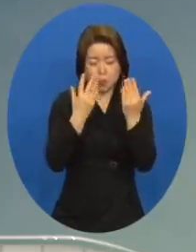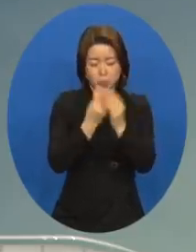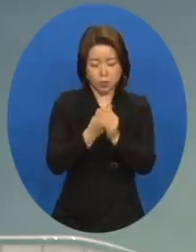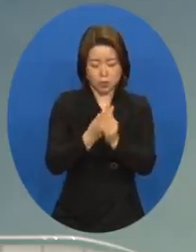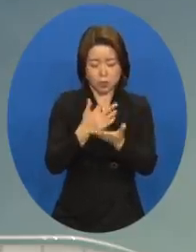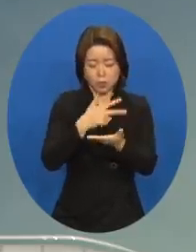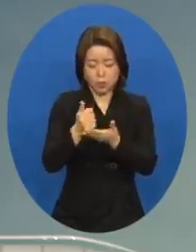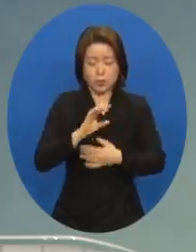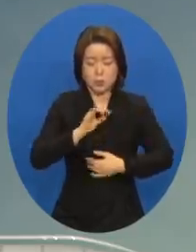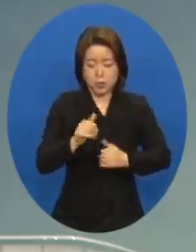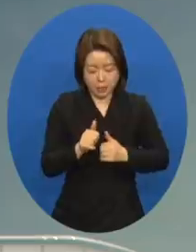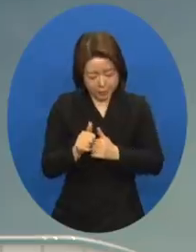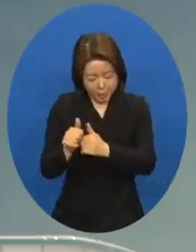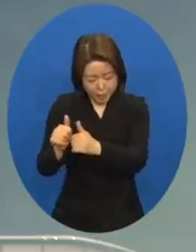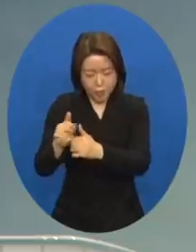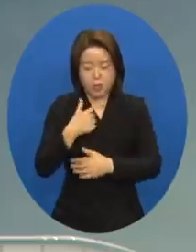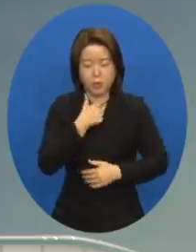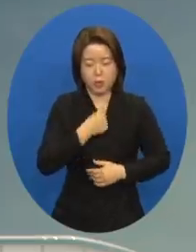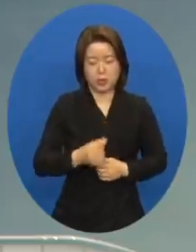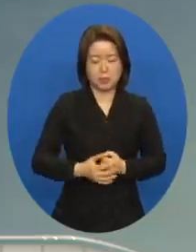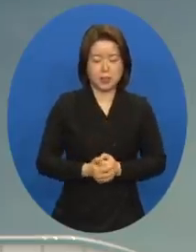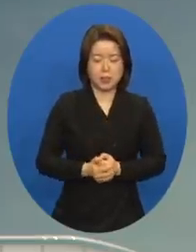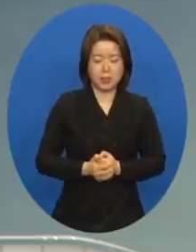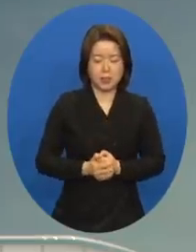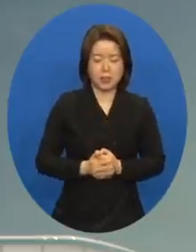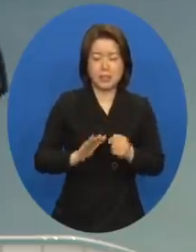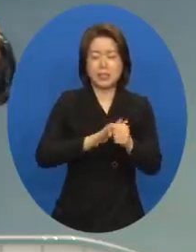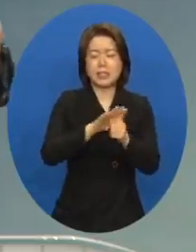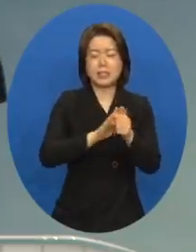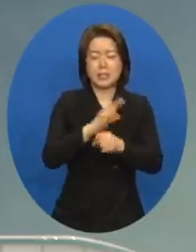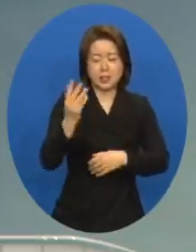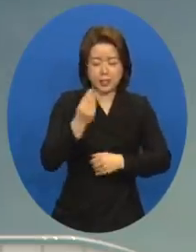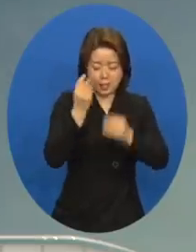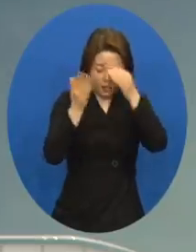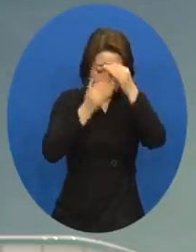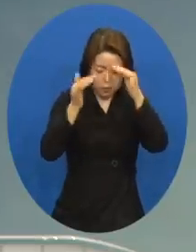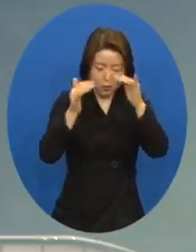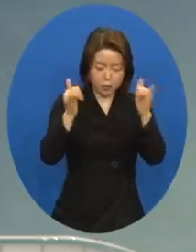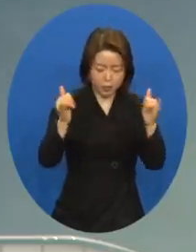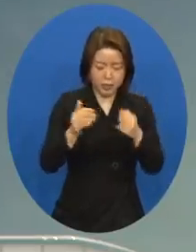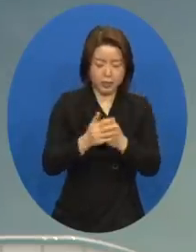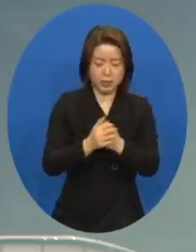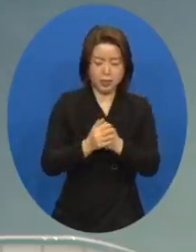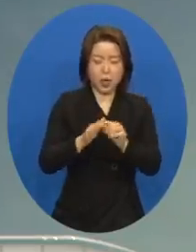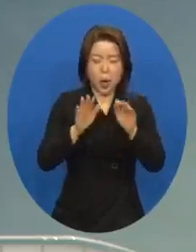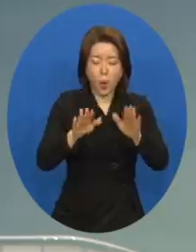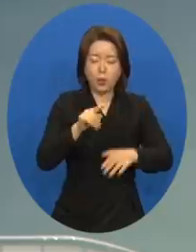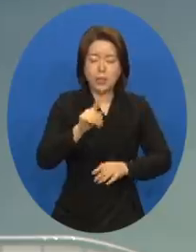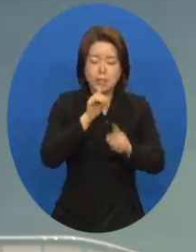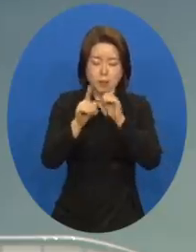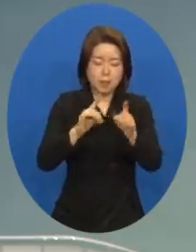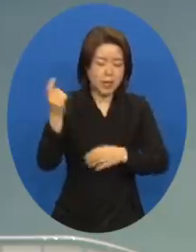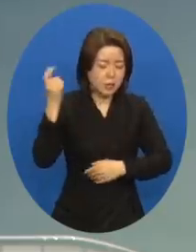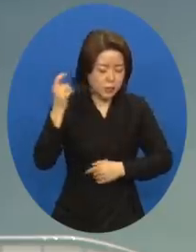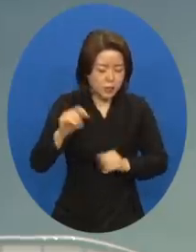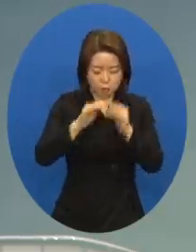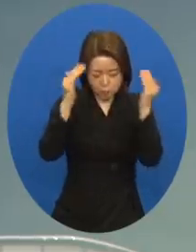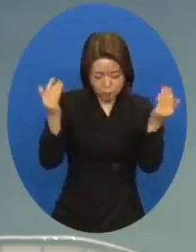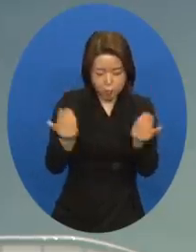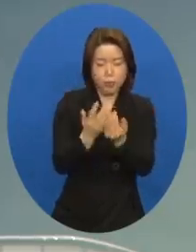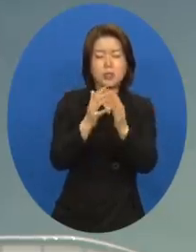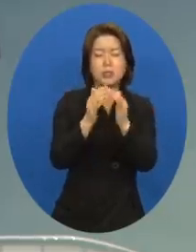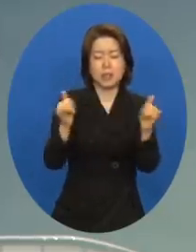주님만 따라가기를 원합니다. 사랑하는 성도들에게, 오늘 이 말씀을 듣는 모든